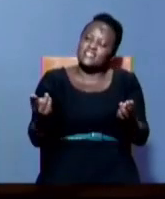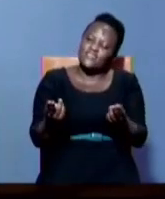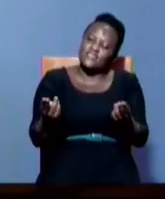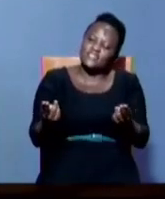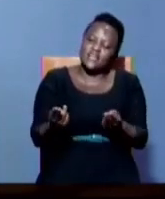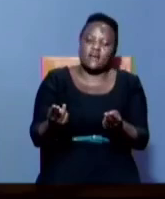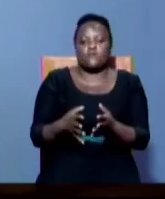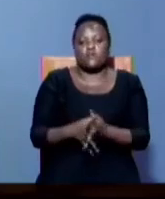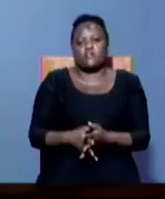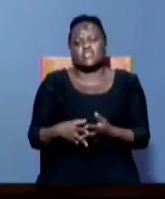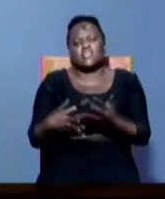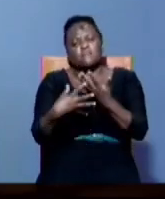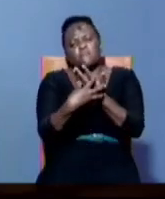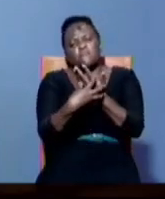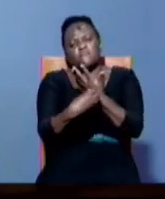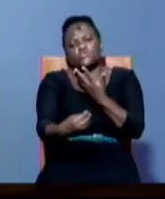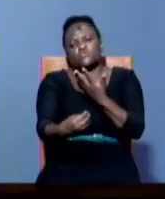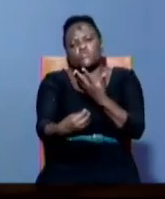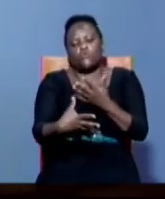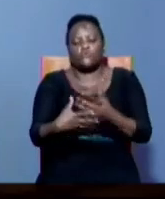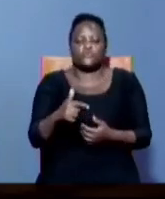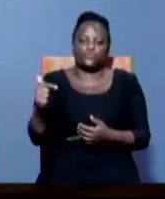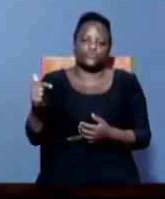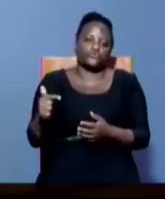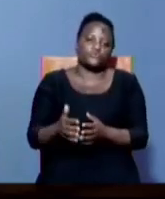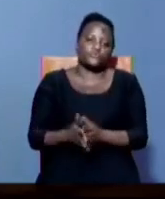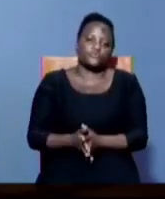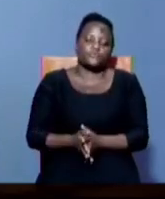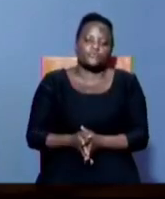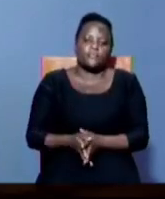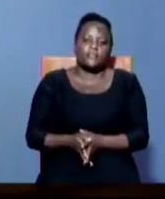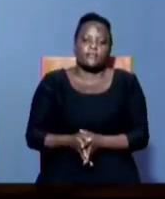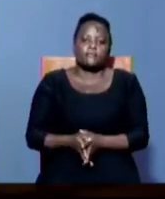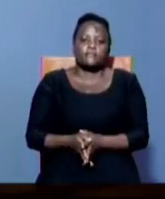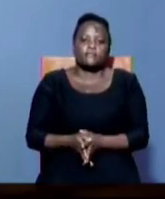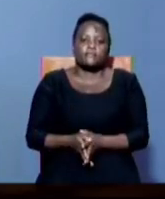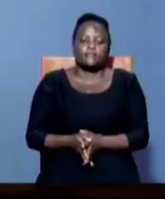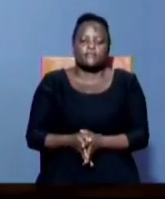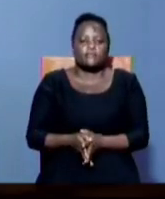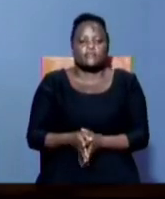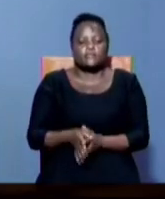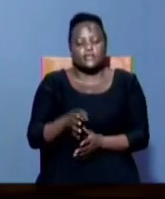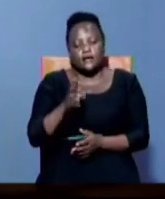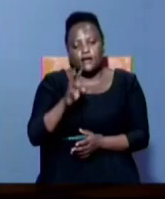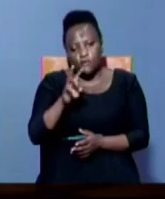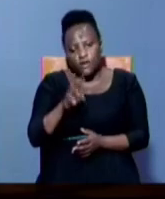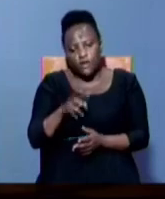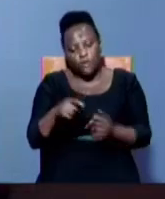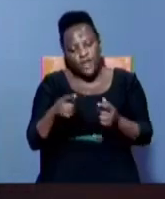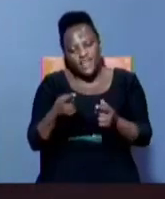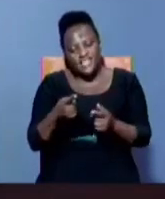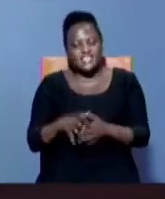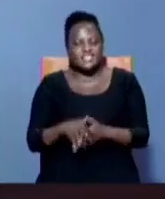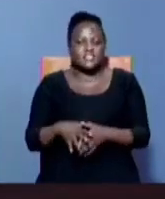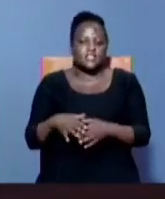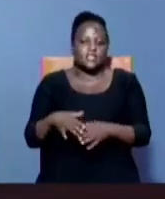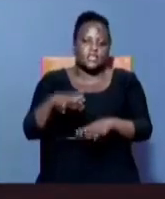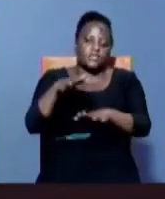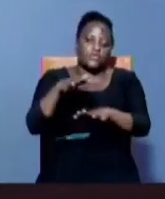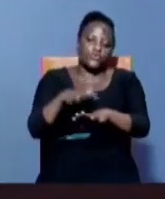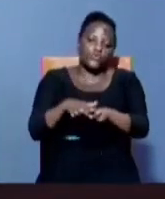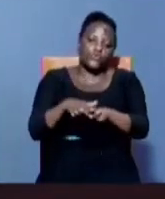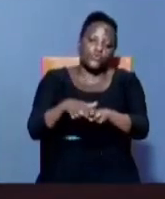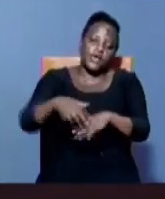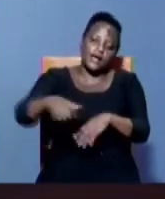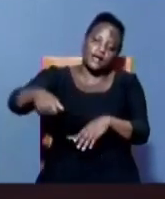na mbingu zimeketi, Yesu Kristo ama Mungu ameketi pale. Sasa angalia hivi, kwa nini juu ya kiti, juu ya sanduku la